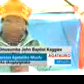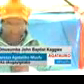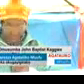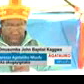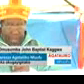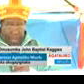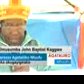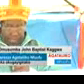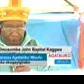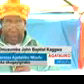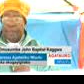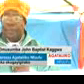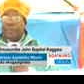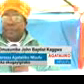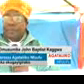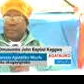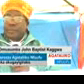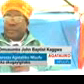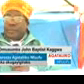gakuwa ebyo ebiriwo